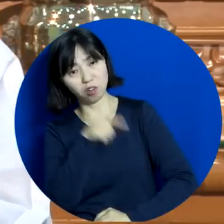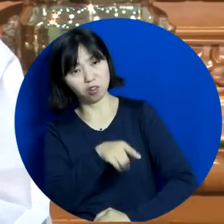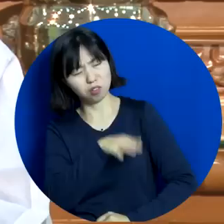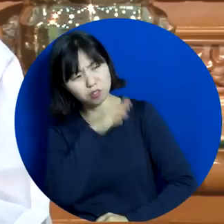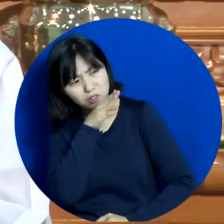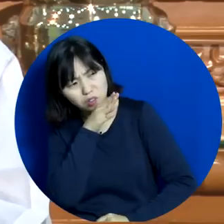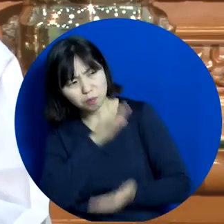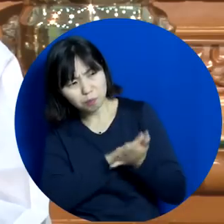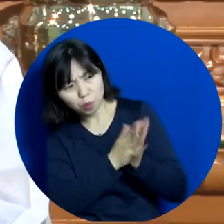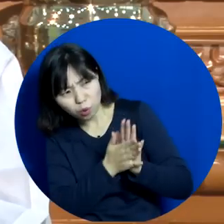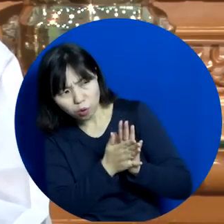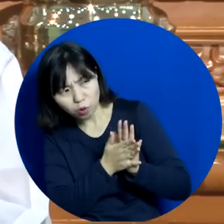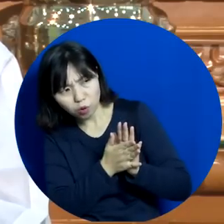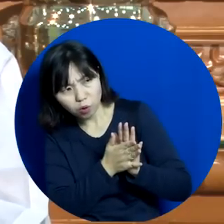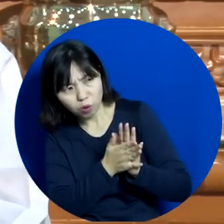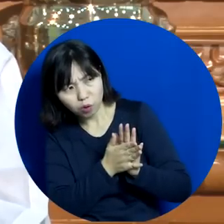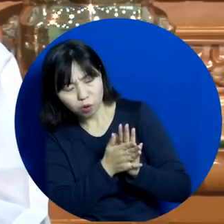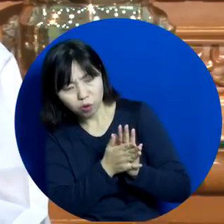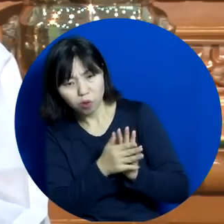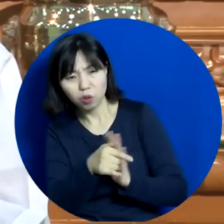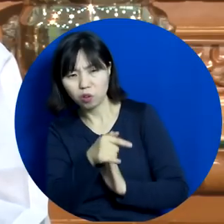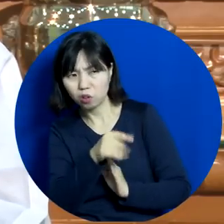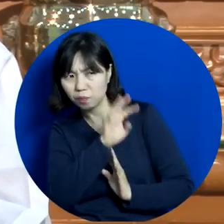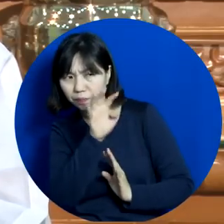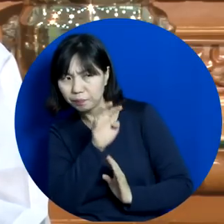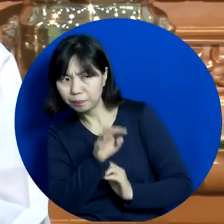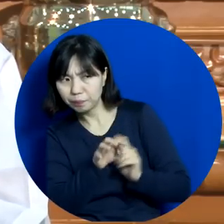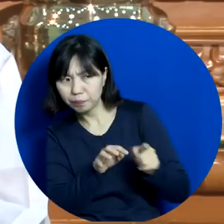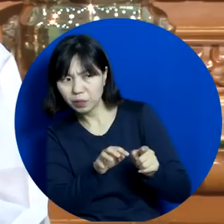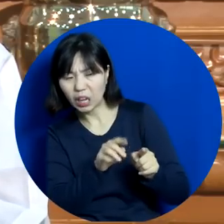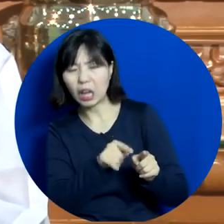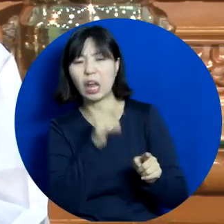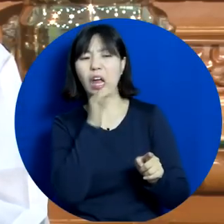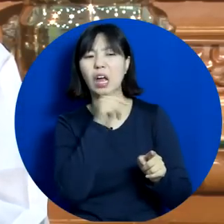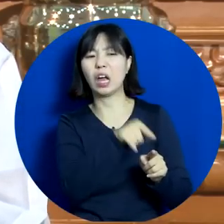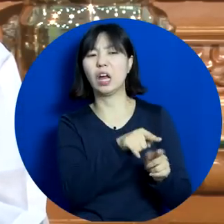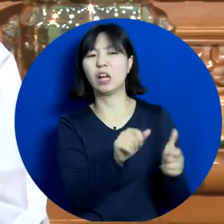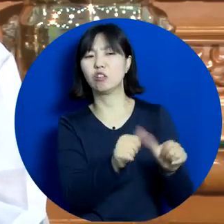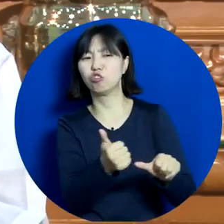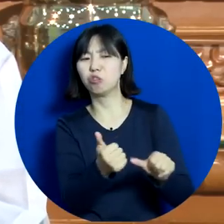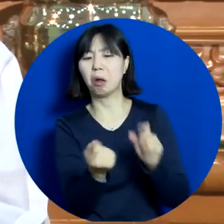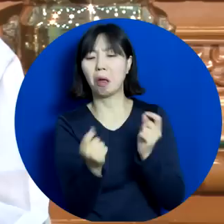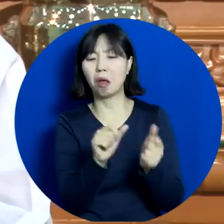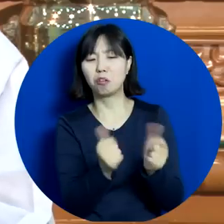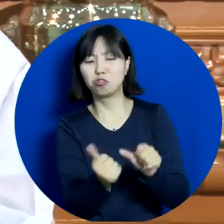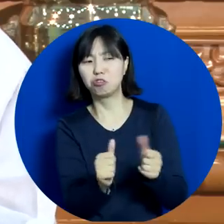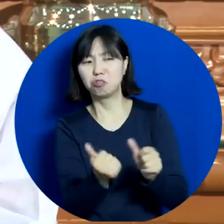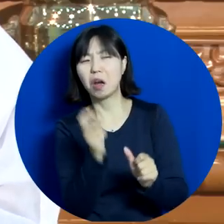진짜 변했나 할 때 하는 소리가 뭐다. 저게 죽을 때가 다 됐나.